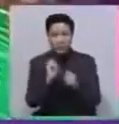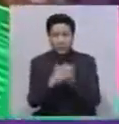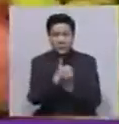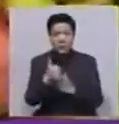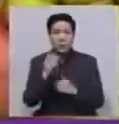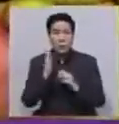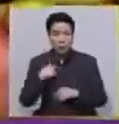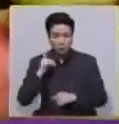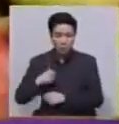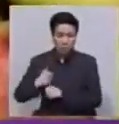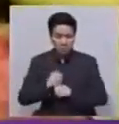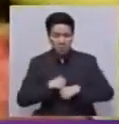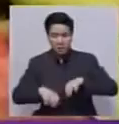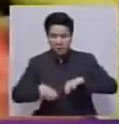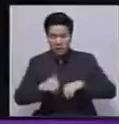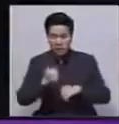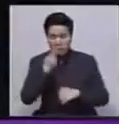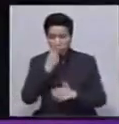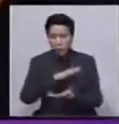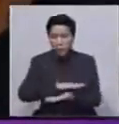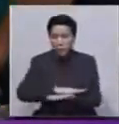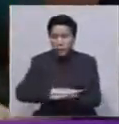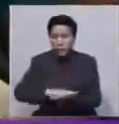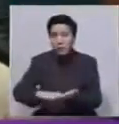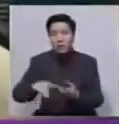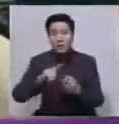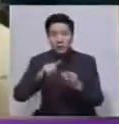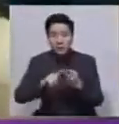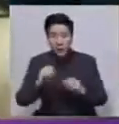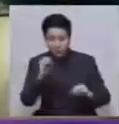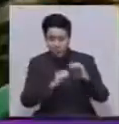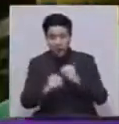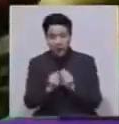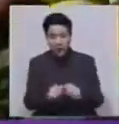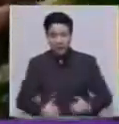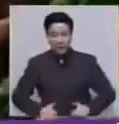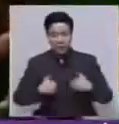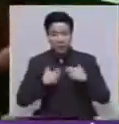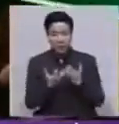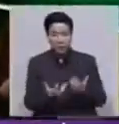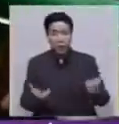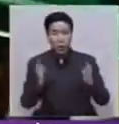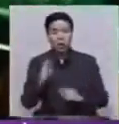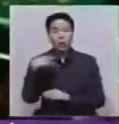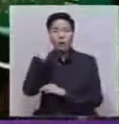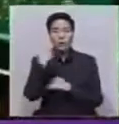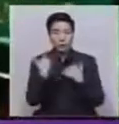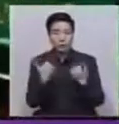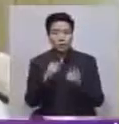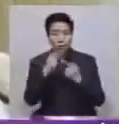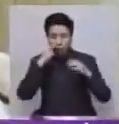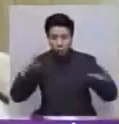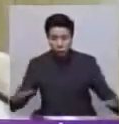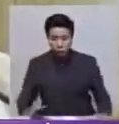กคนจะต้องทำตัวเป็นเจ้าภาพที่ดีด้วยการรักษาความสะอาดและให้ความปลอดภัยในชีวิตและทรัพย์สินของนักท่องเที่ยวสำหรับ